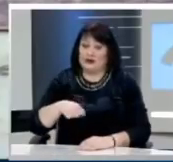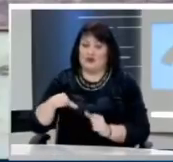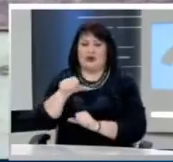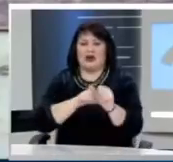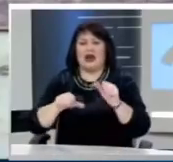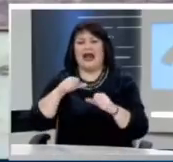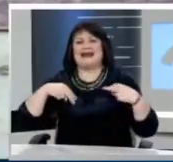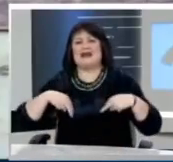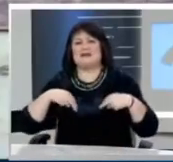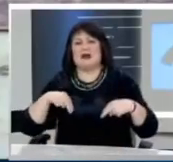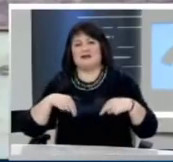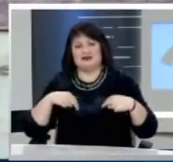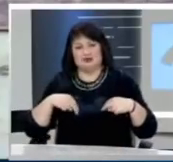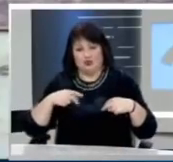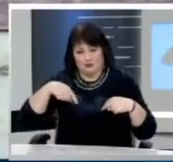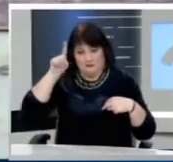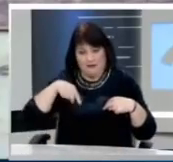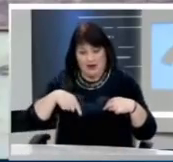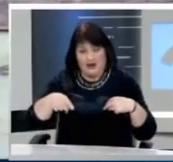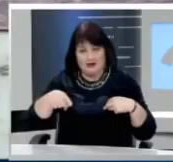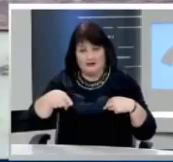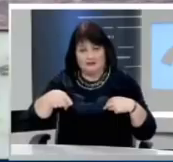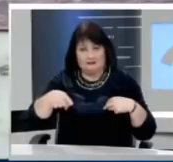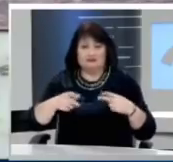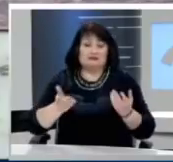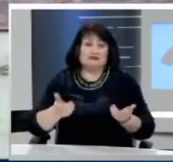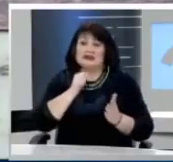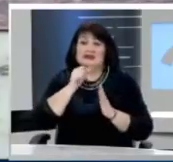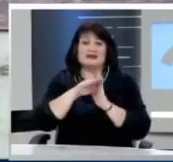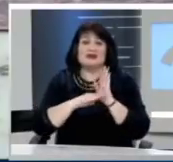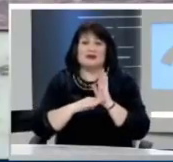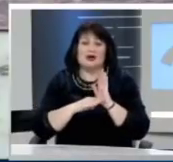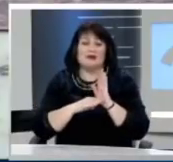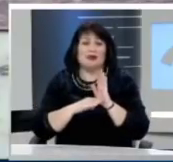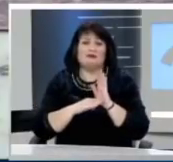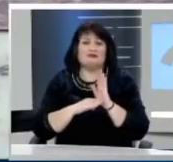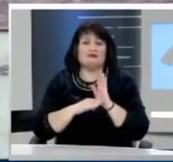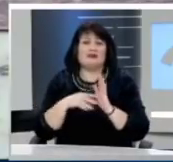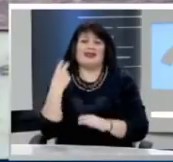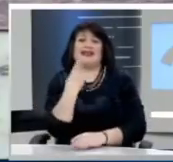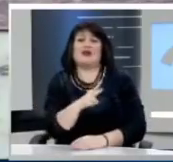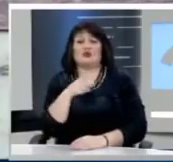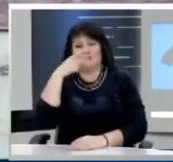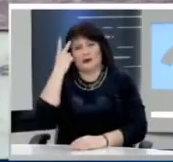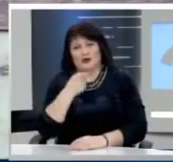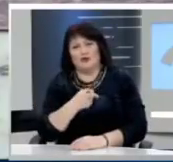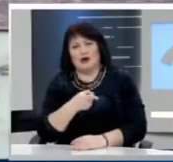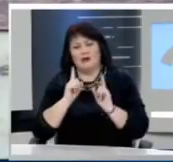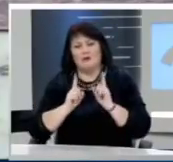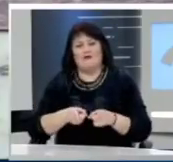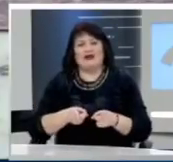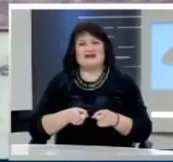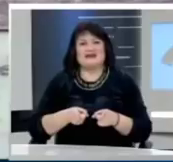σε ανασχηματισμό τις επόμενες μέρες, επίσης κατά το Σύνταγμα είναι απολύτως δικό του δικαίωμα και